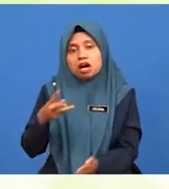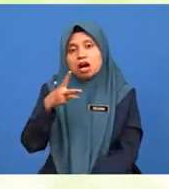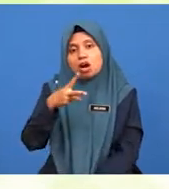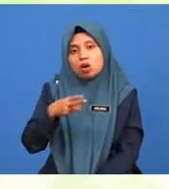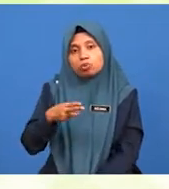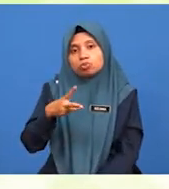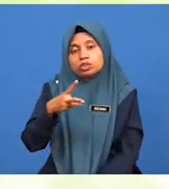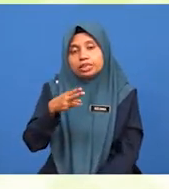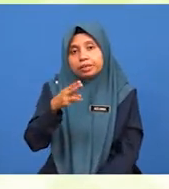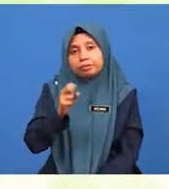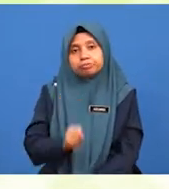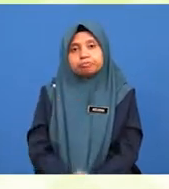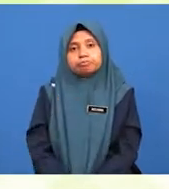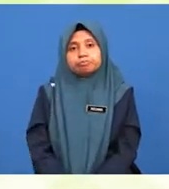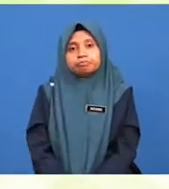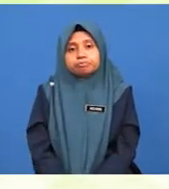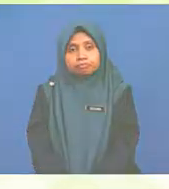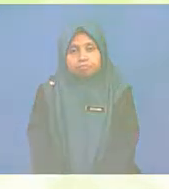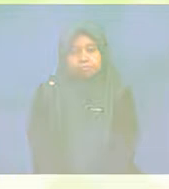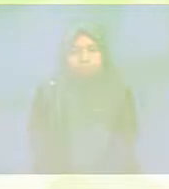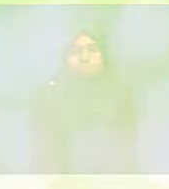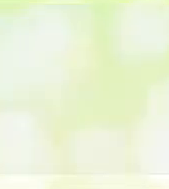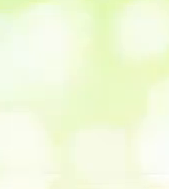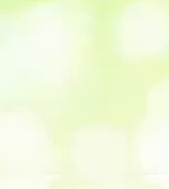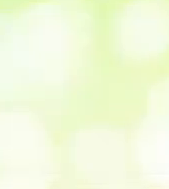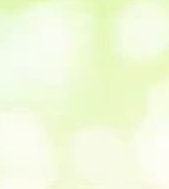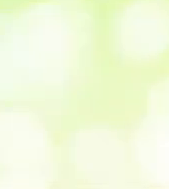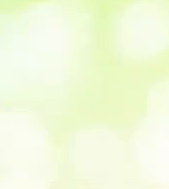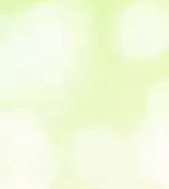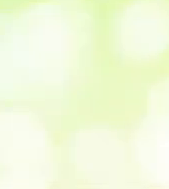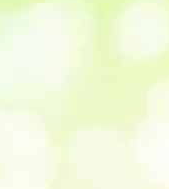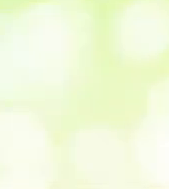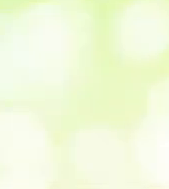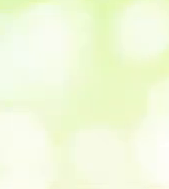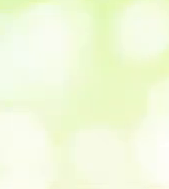Ini ialah gambar gunting, sebilah gunting.